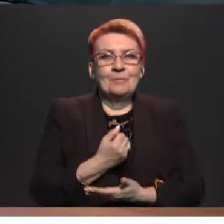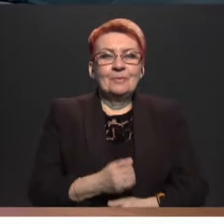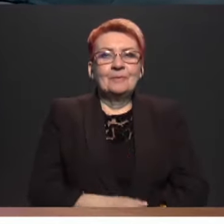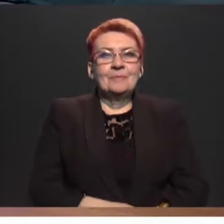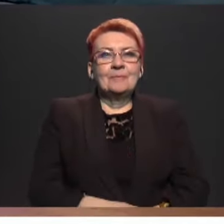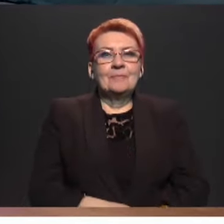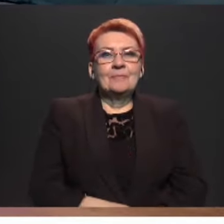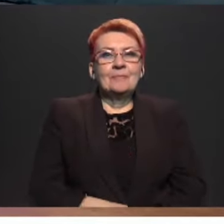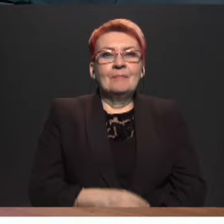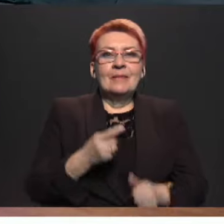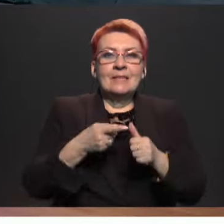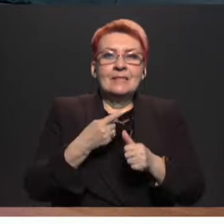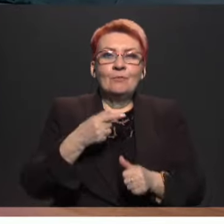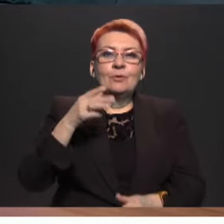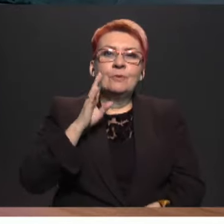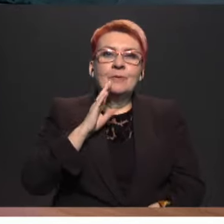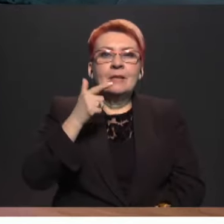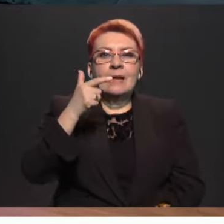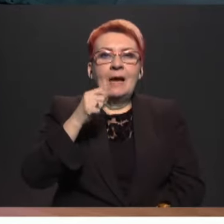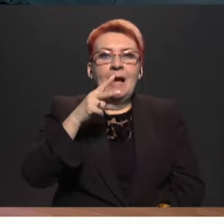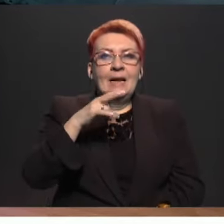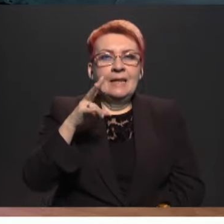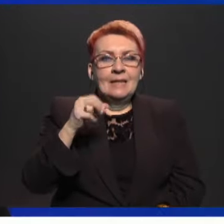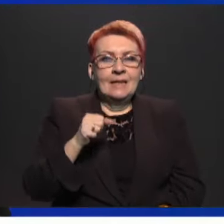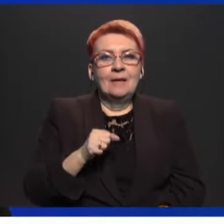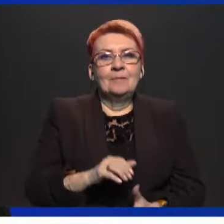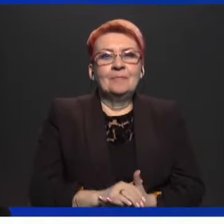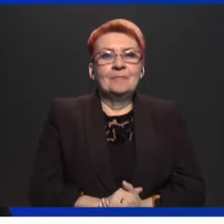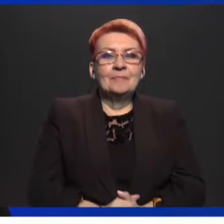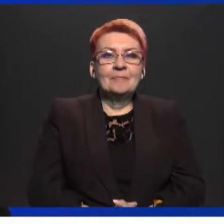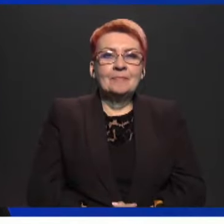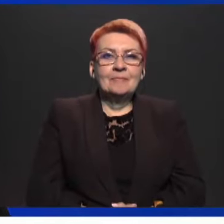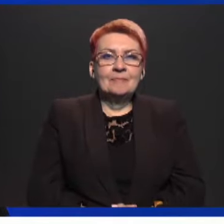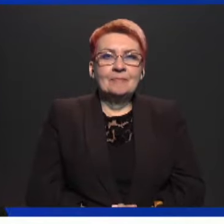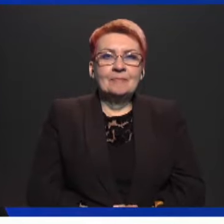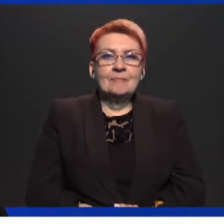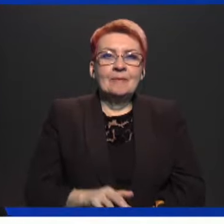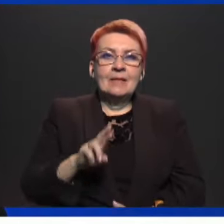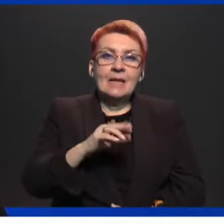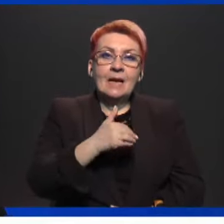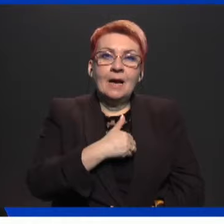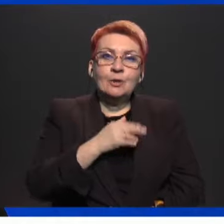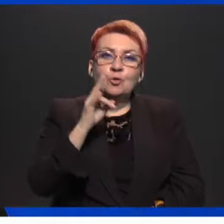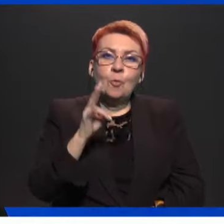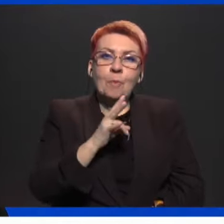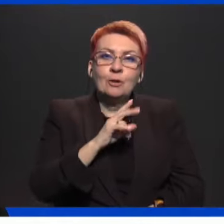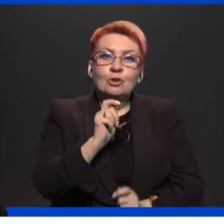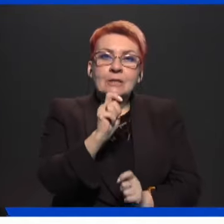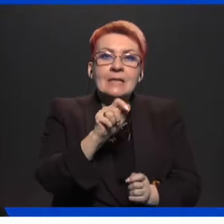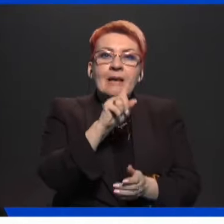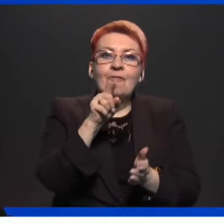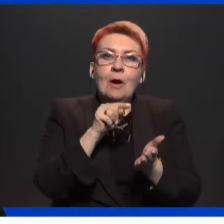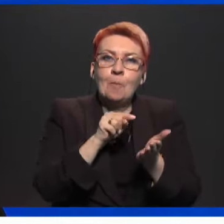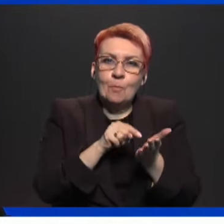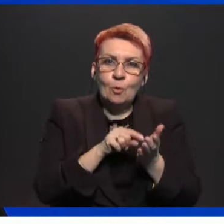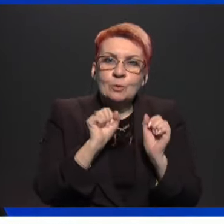Угу. Меня звать Галина. Здравствуйте, ведущий. Здравствуйте, батюшка. Здравствуйте, я хочу Галина. Батюшке задать вопрос. Слушаем